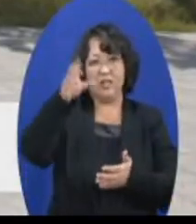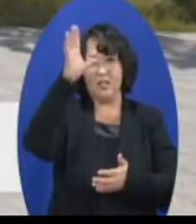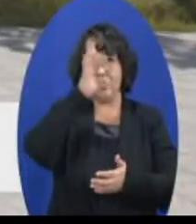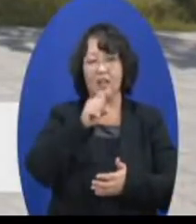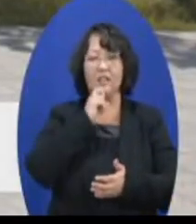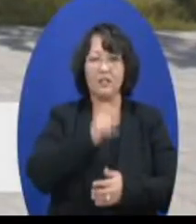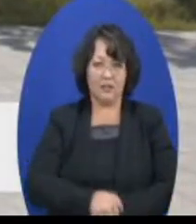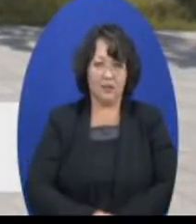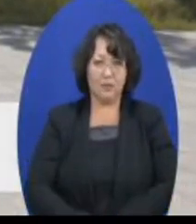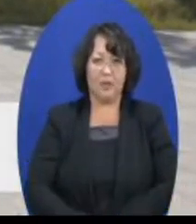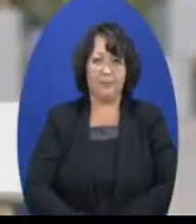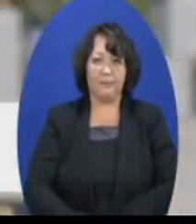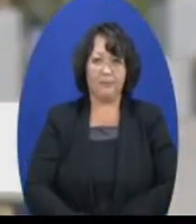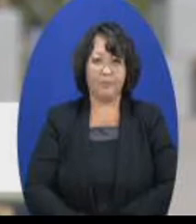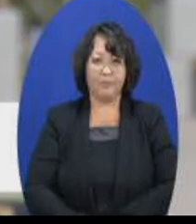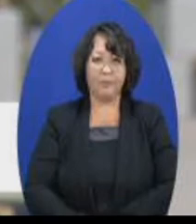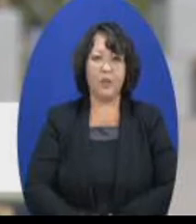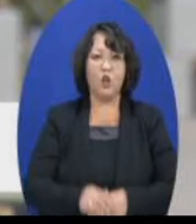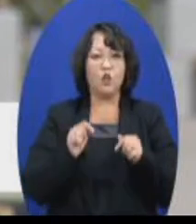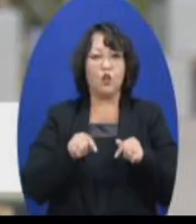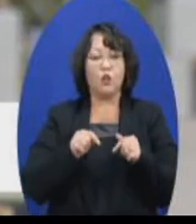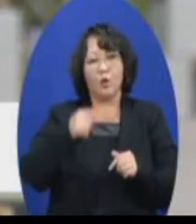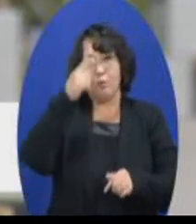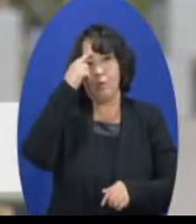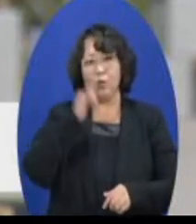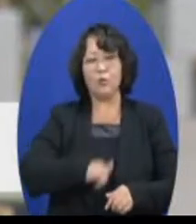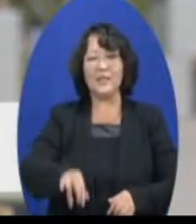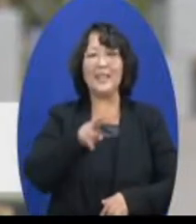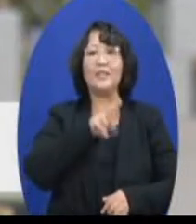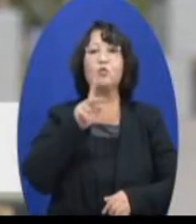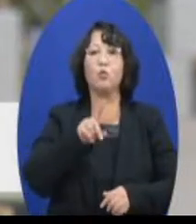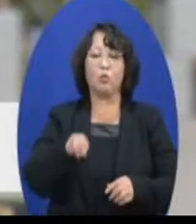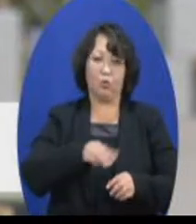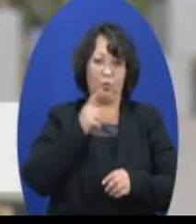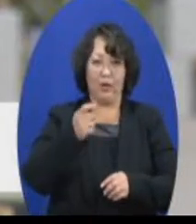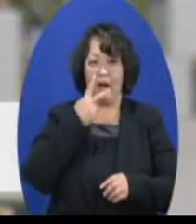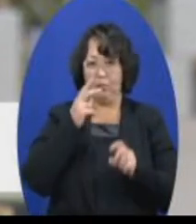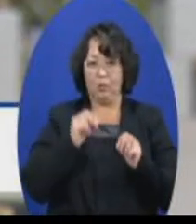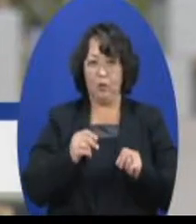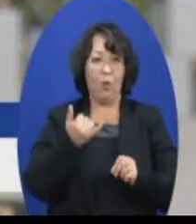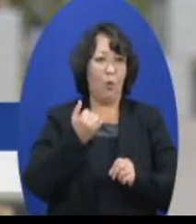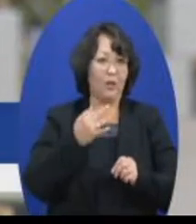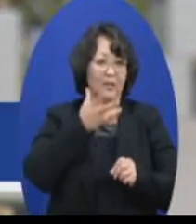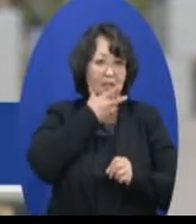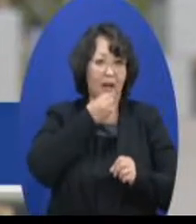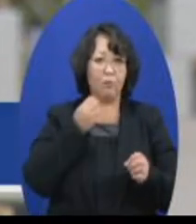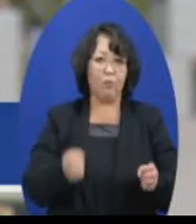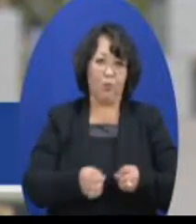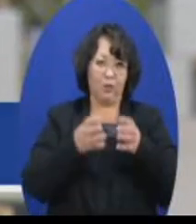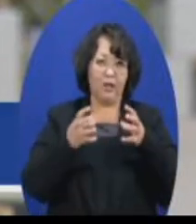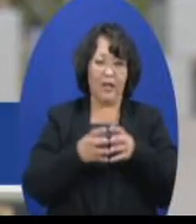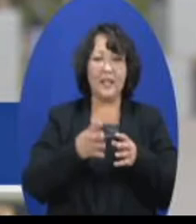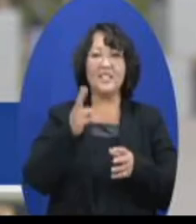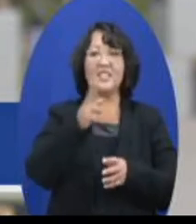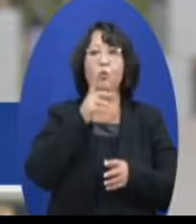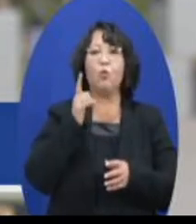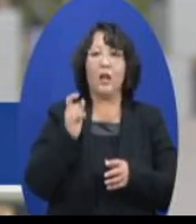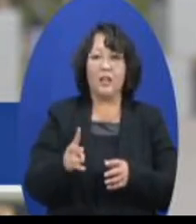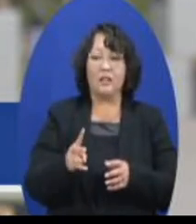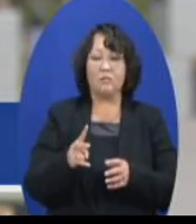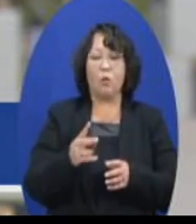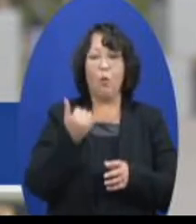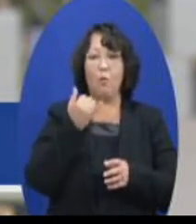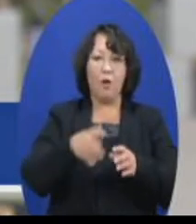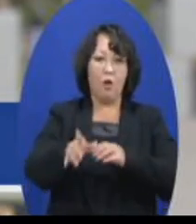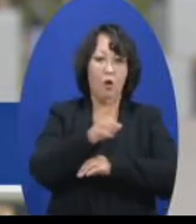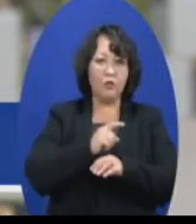сайд хэлж байлаа. Өнөөдөр Монголын язгуур түүхийг харж болох урлагийн бүтээлттэй цэцэрлэгт төрөлн